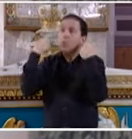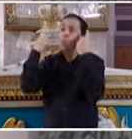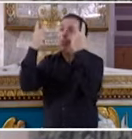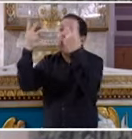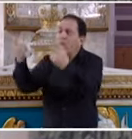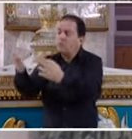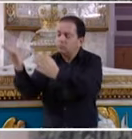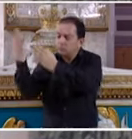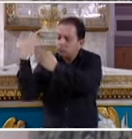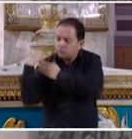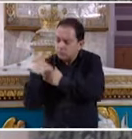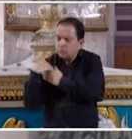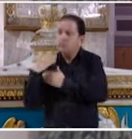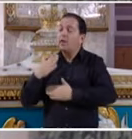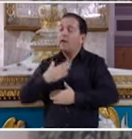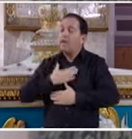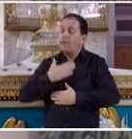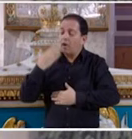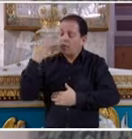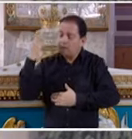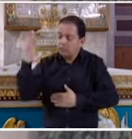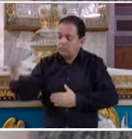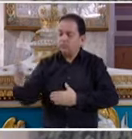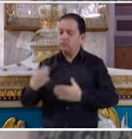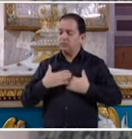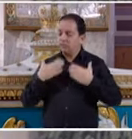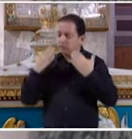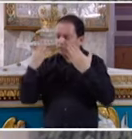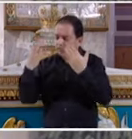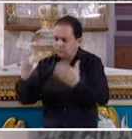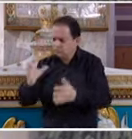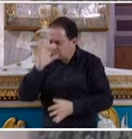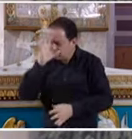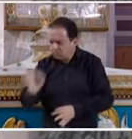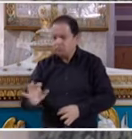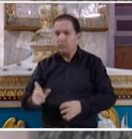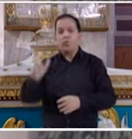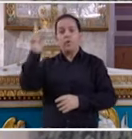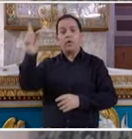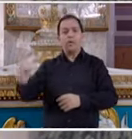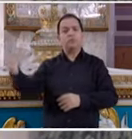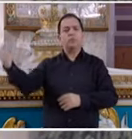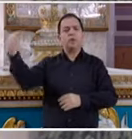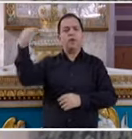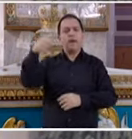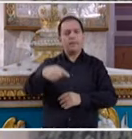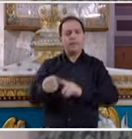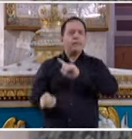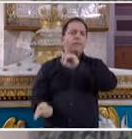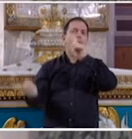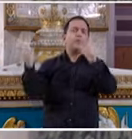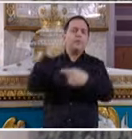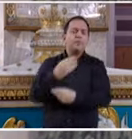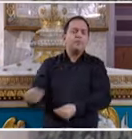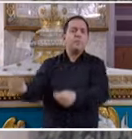ευχαριστία και όλα ως ευχαριστία, ως τη Θεία Ευχαριστία. Και Εκείνος έρχεται και μας αντιπροσφέρει σε